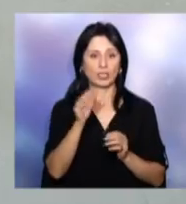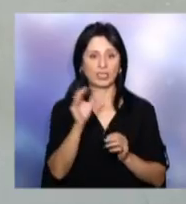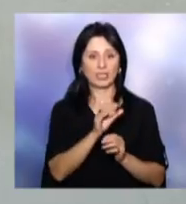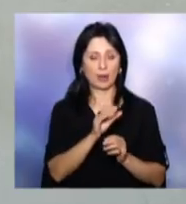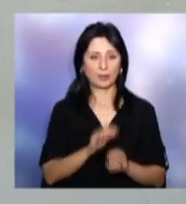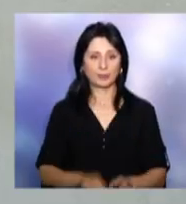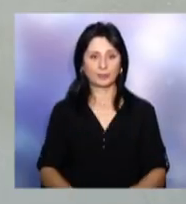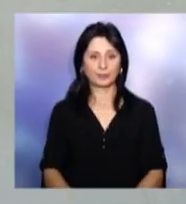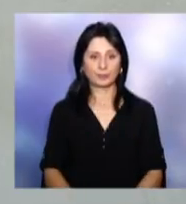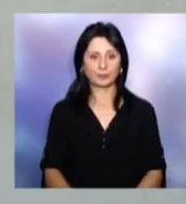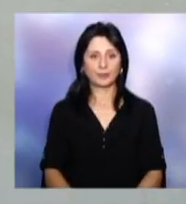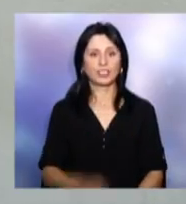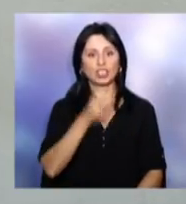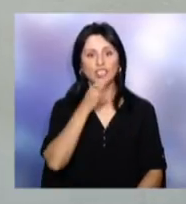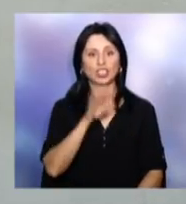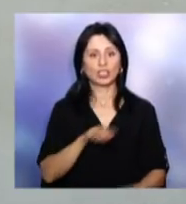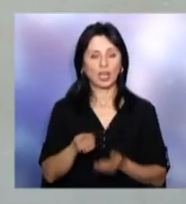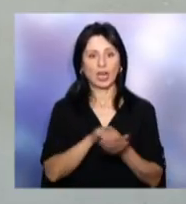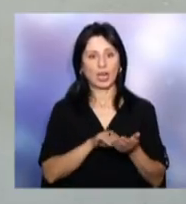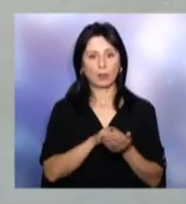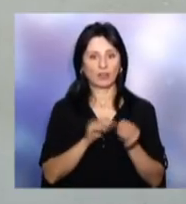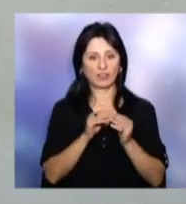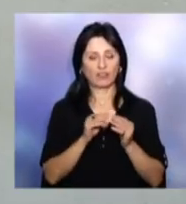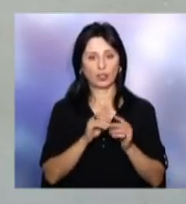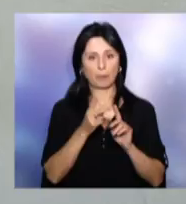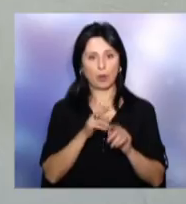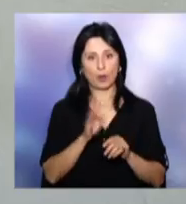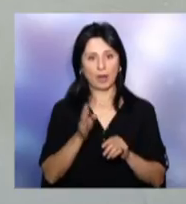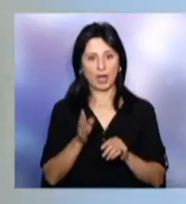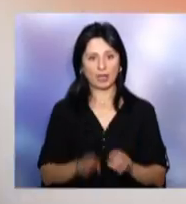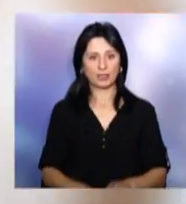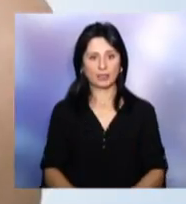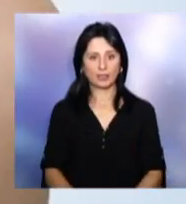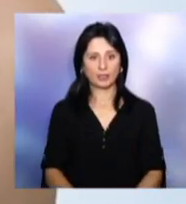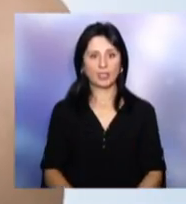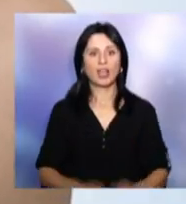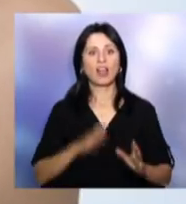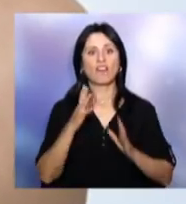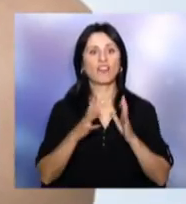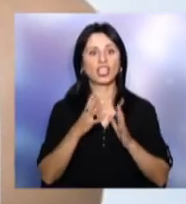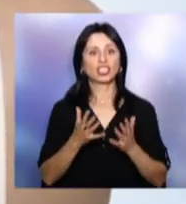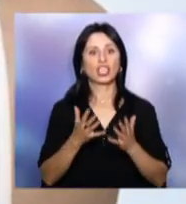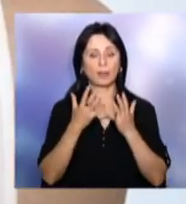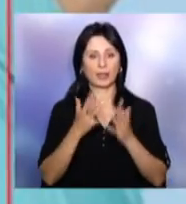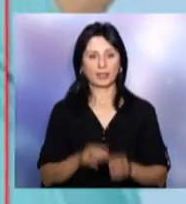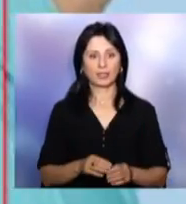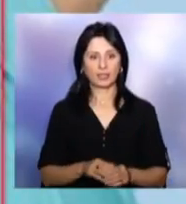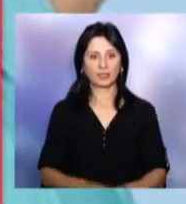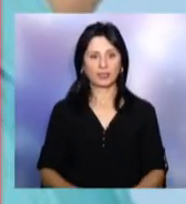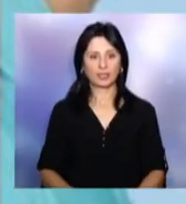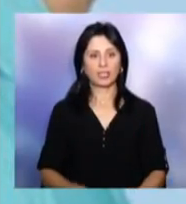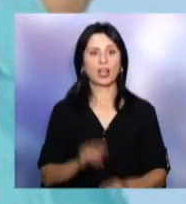წამის განმავლობაში, შემდეგ კი გაიმეორეთ იგივე მეორე მხარეს. ვარჯიშის ეფექტი: